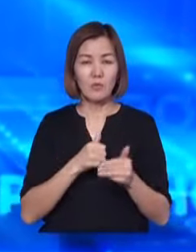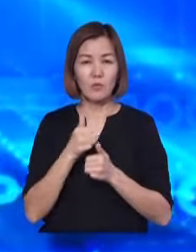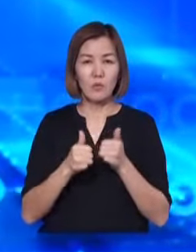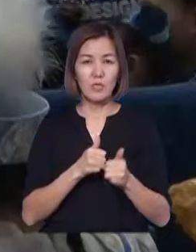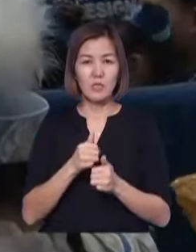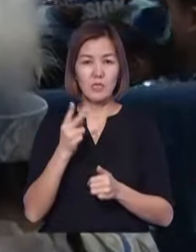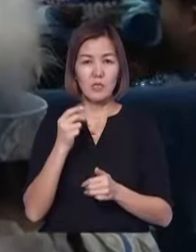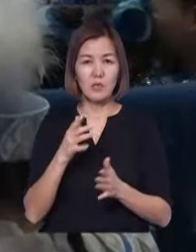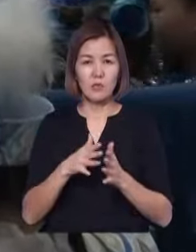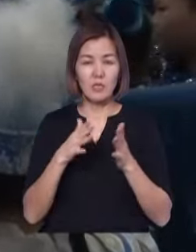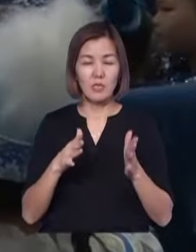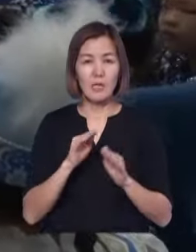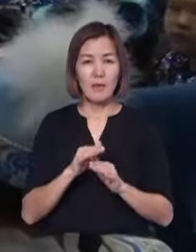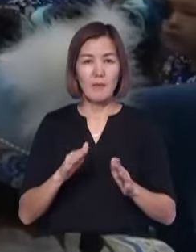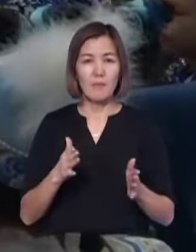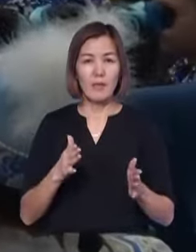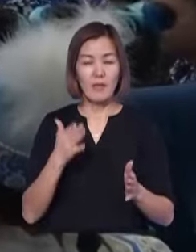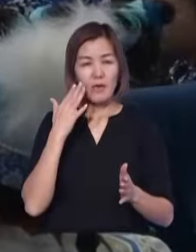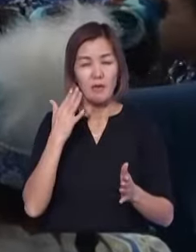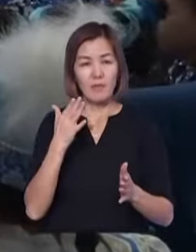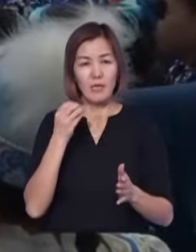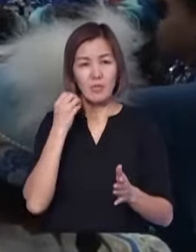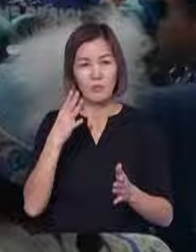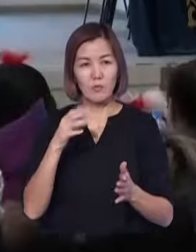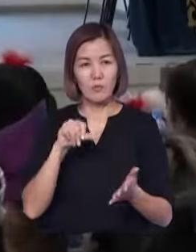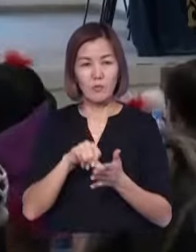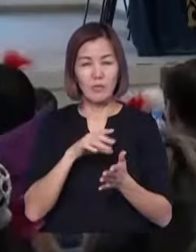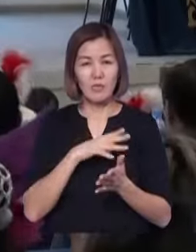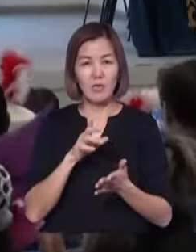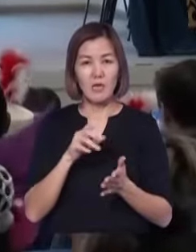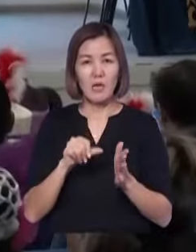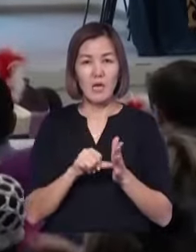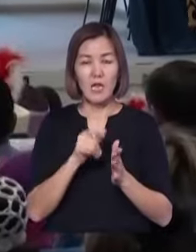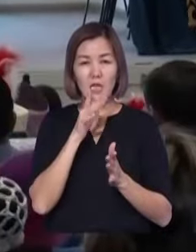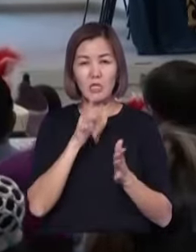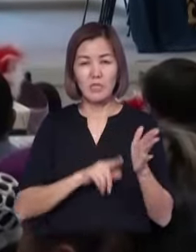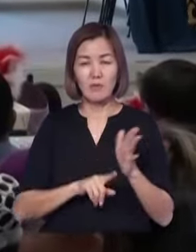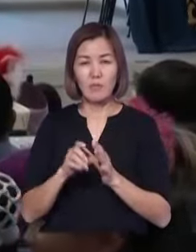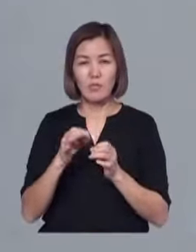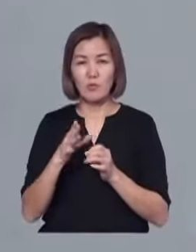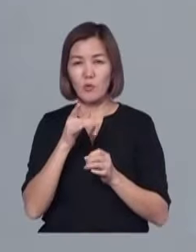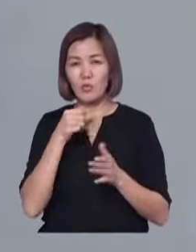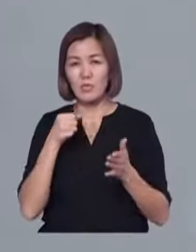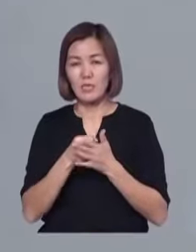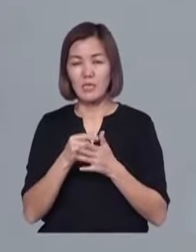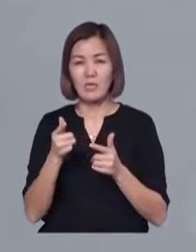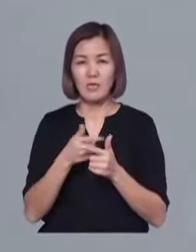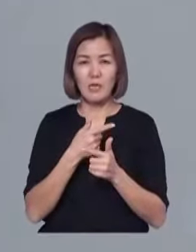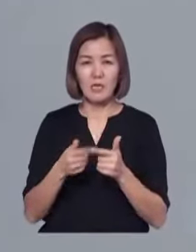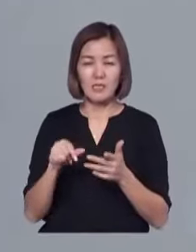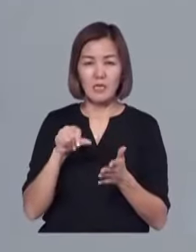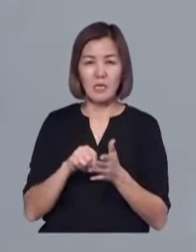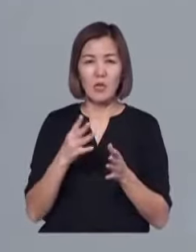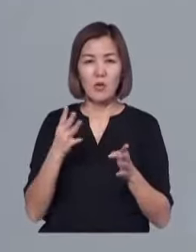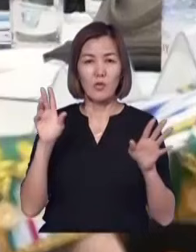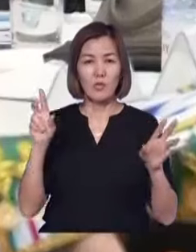сайысында 200-ден аса бала қарым қабілетін сынға салды. Бұл жарысқа 6 және 14 жас аралығындағы өнерпаздар қатысуда. Олар 4 номинация